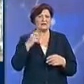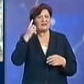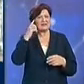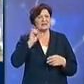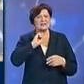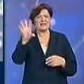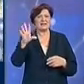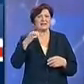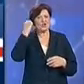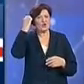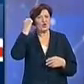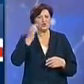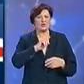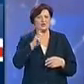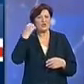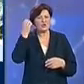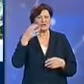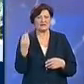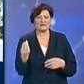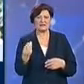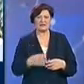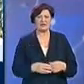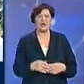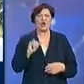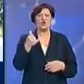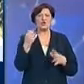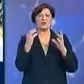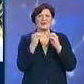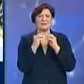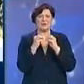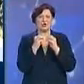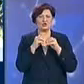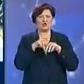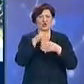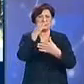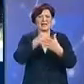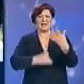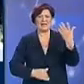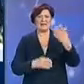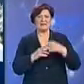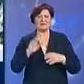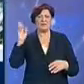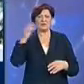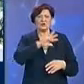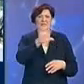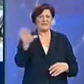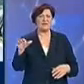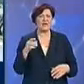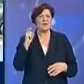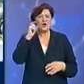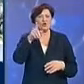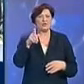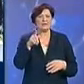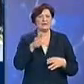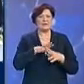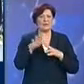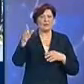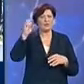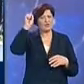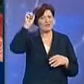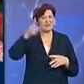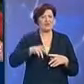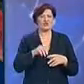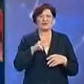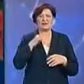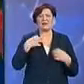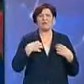Kosovo i Kosovski zared. Josip Broz nosilac liste Crnogorska partija pozvaoje sve komuniste, antifašiste, borce, penzionere